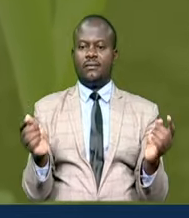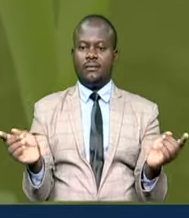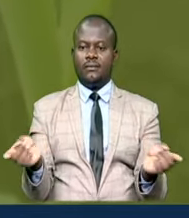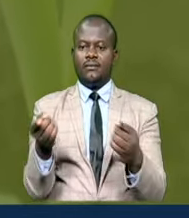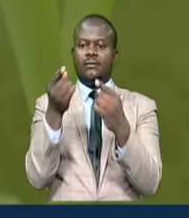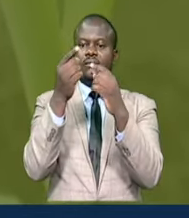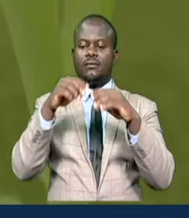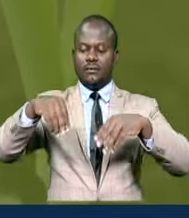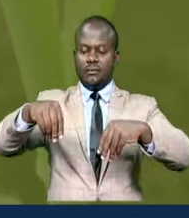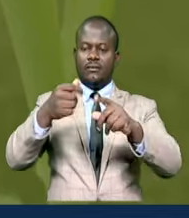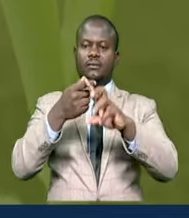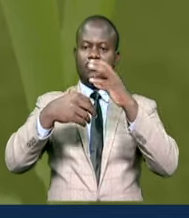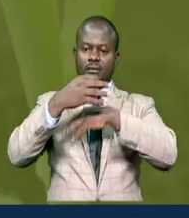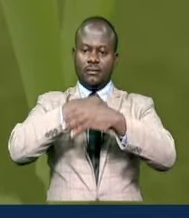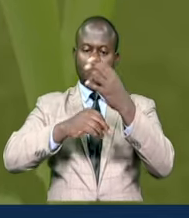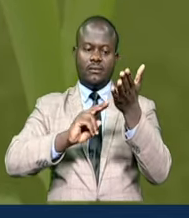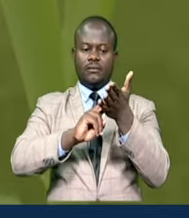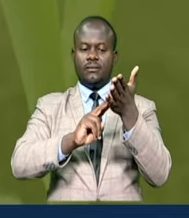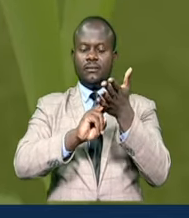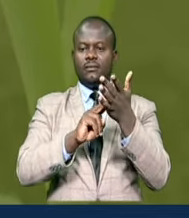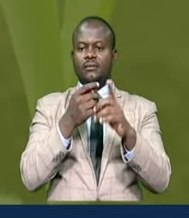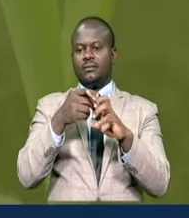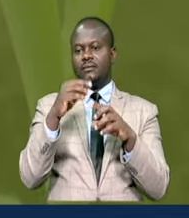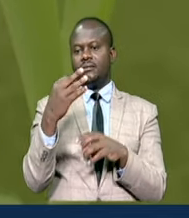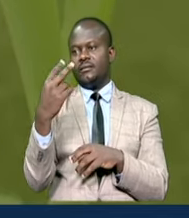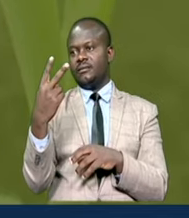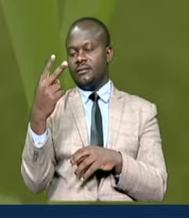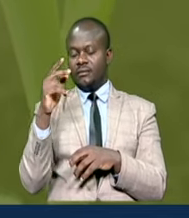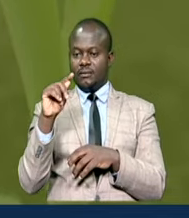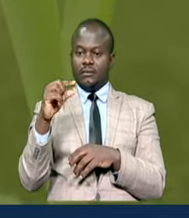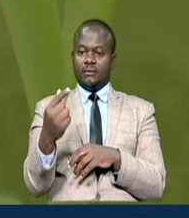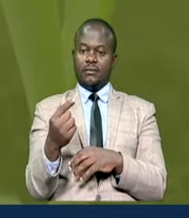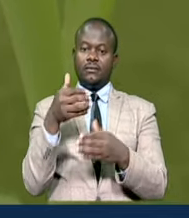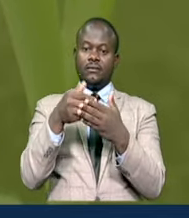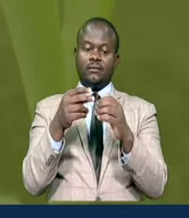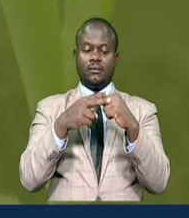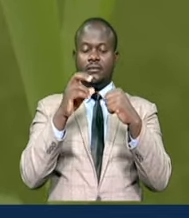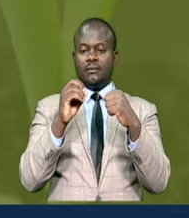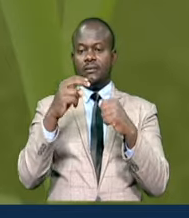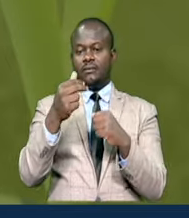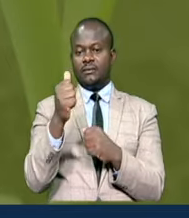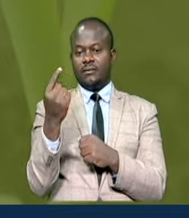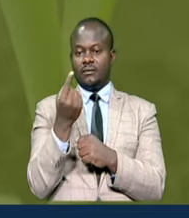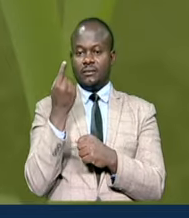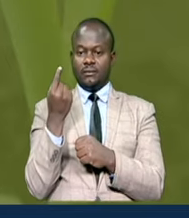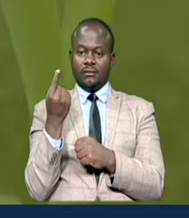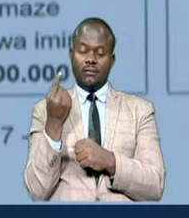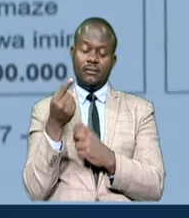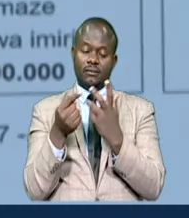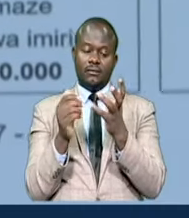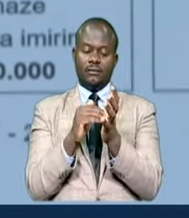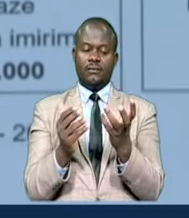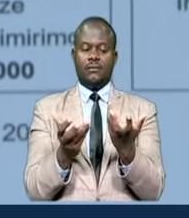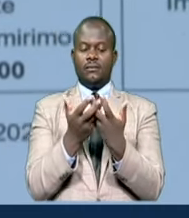aho ifumbire mva Uganda ikoreshwa yavuye ku 32 igera ku 70 kuri hegitari. Ibinajyana na